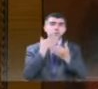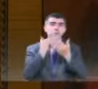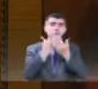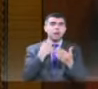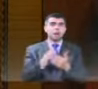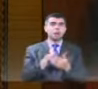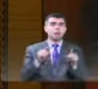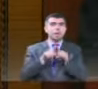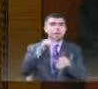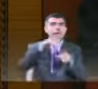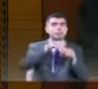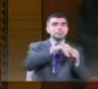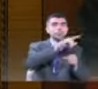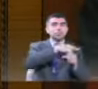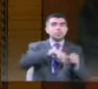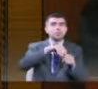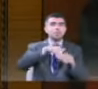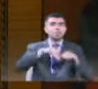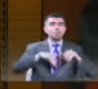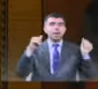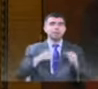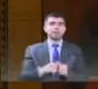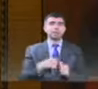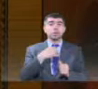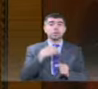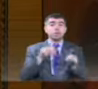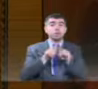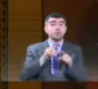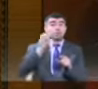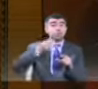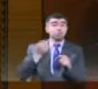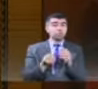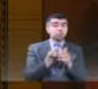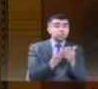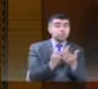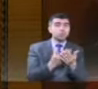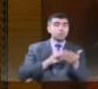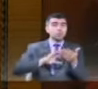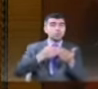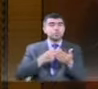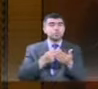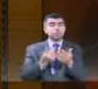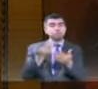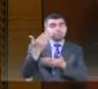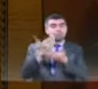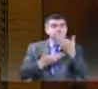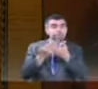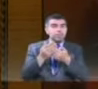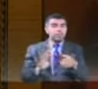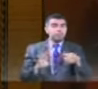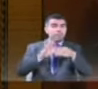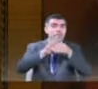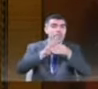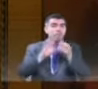الموضوع الذي يكتسي رهينية خاصة في إطار الزخم الإيجابي الذي تعرفه علاقة التعاون الدولي